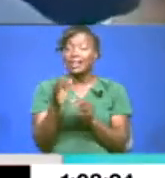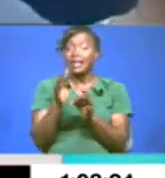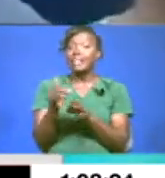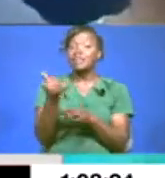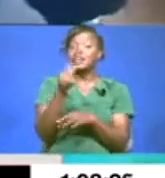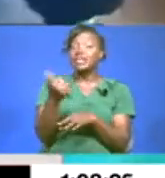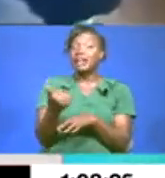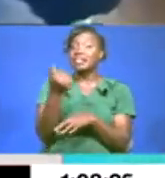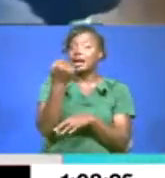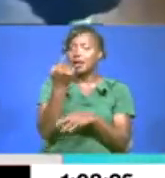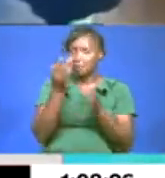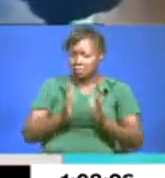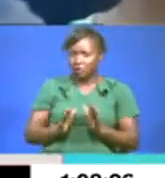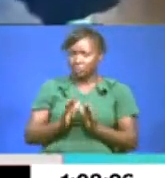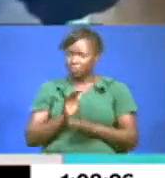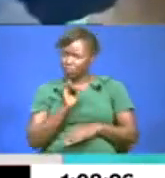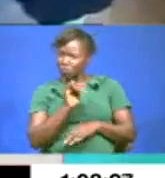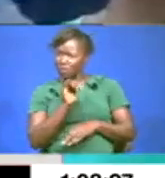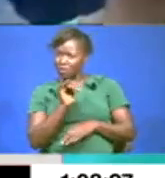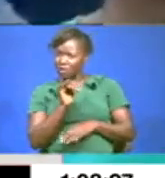pengine alipita na kioo,